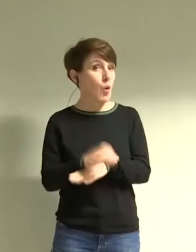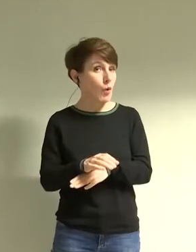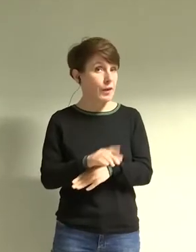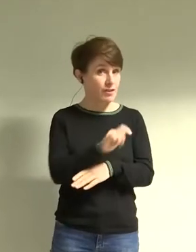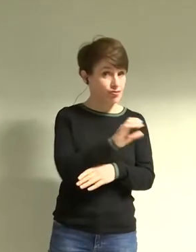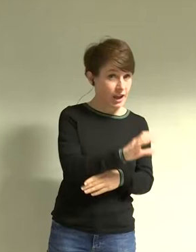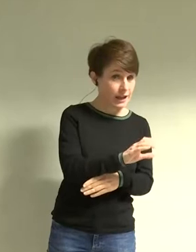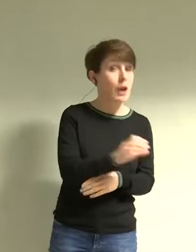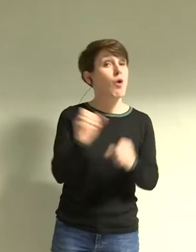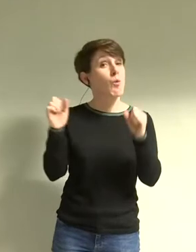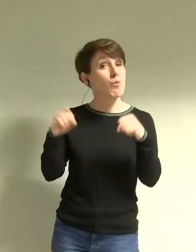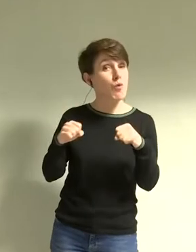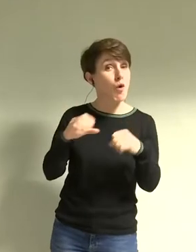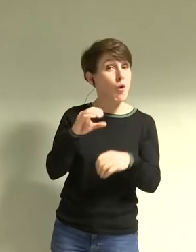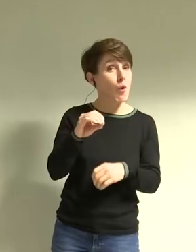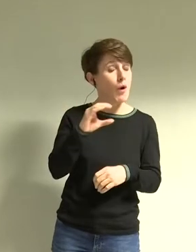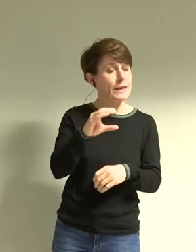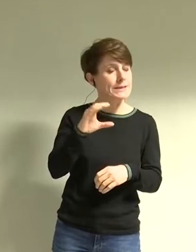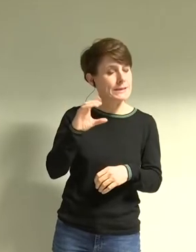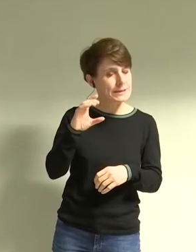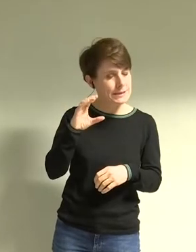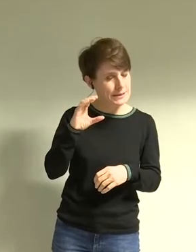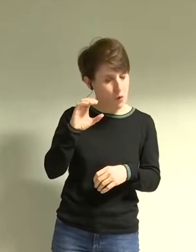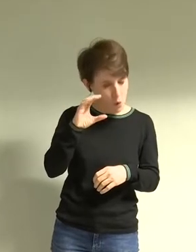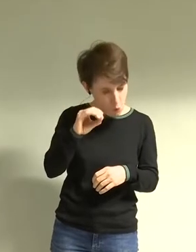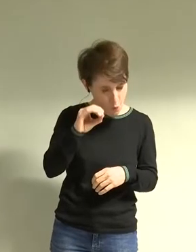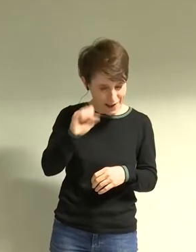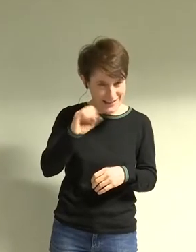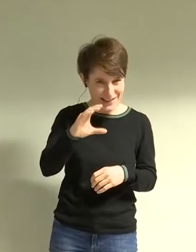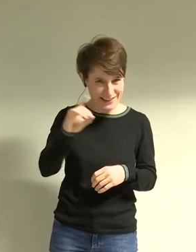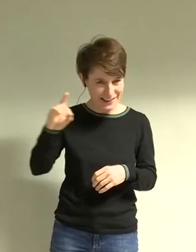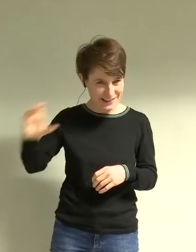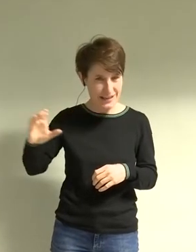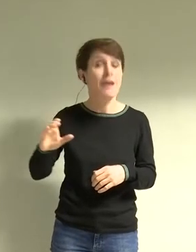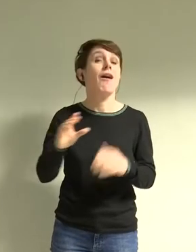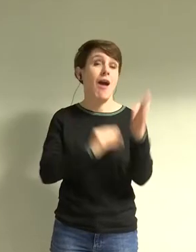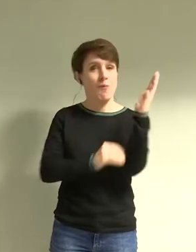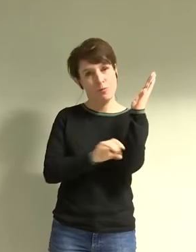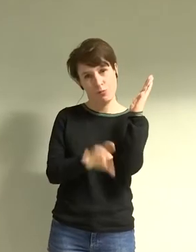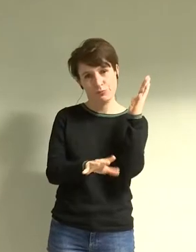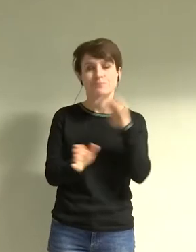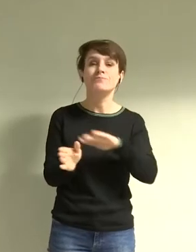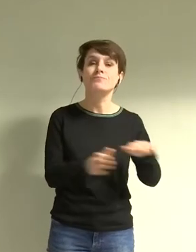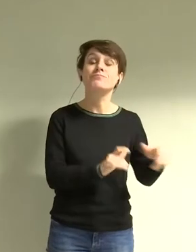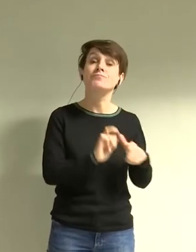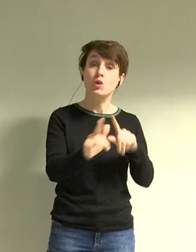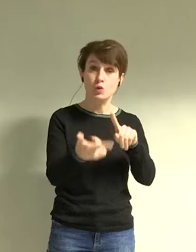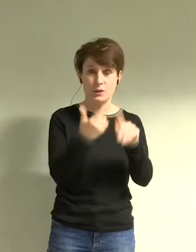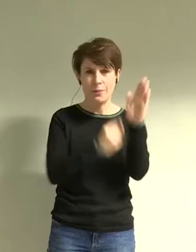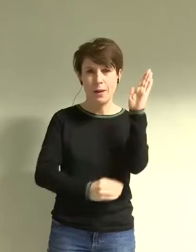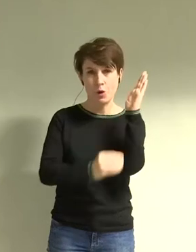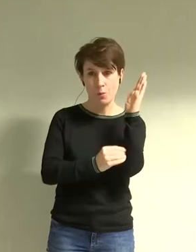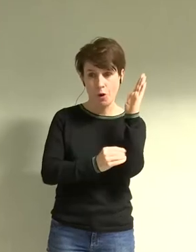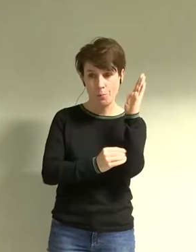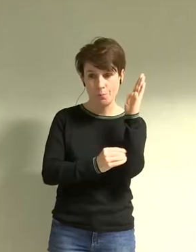qui votent pour les cdd c'est madame roche c'est amendement repoussé l'amendement suivant mon amour est on je